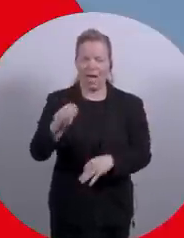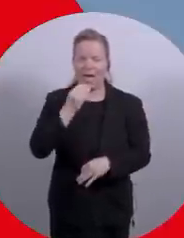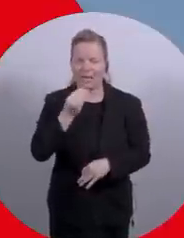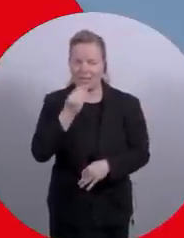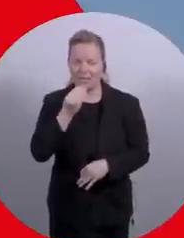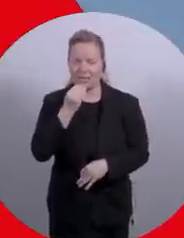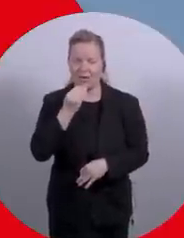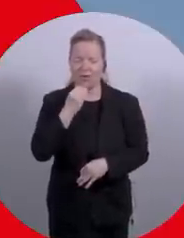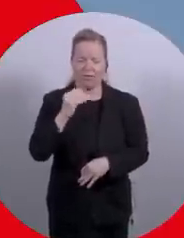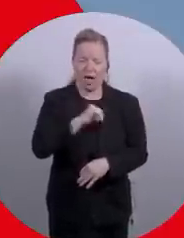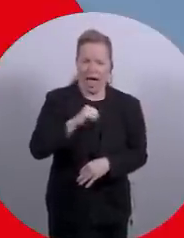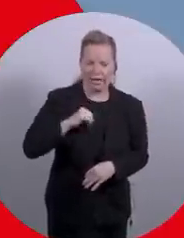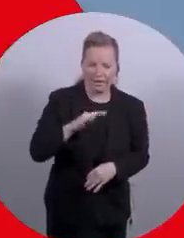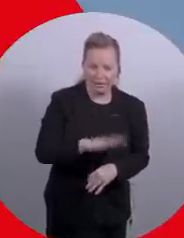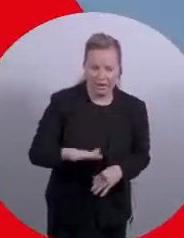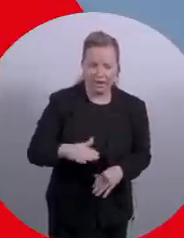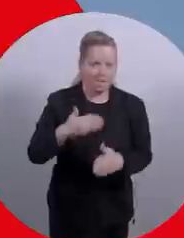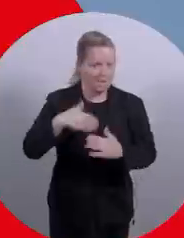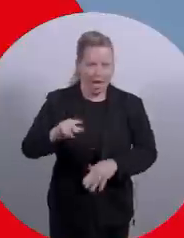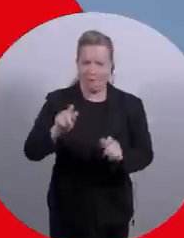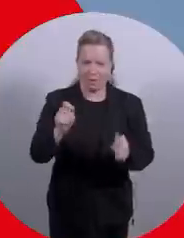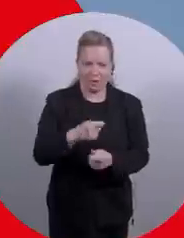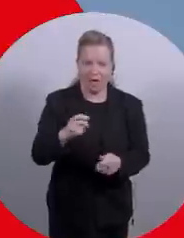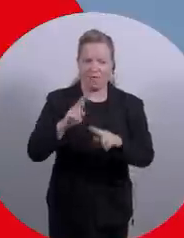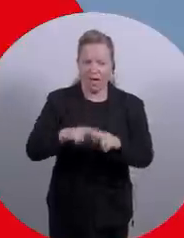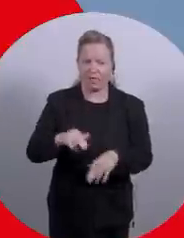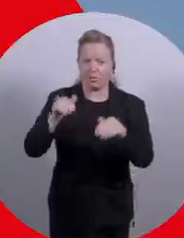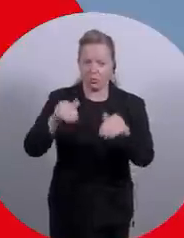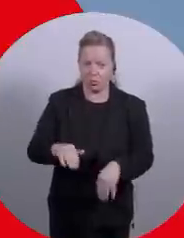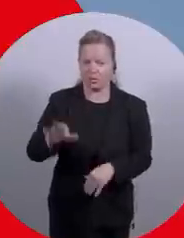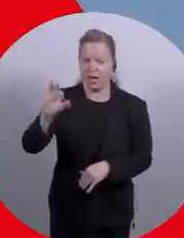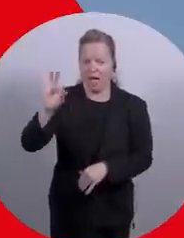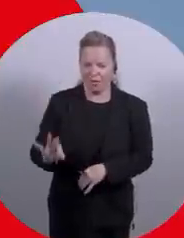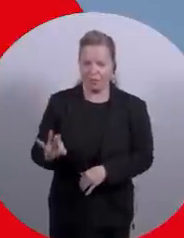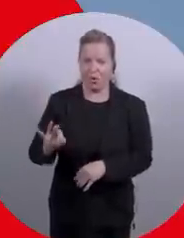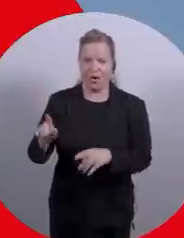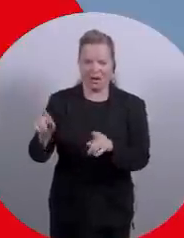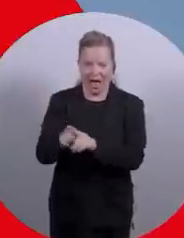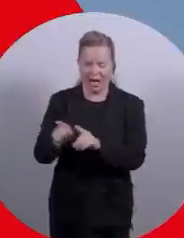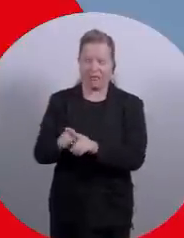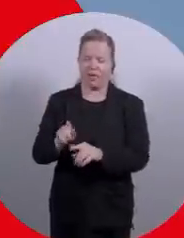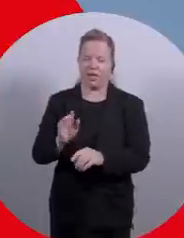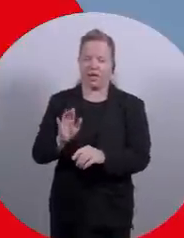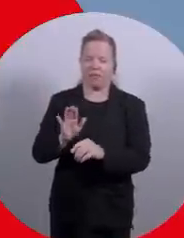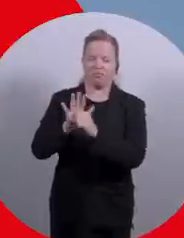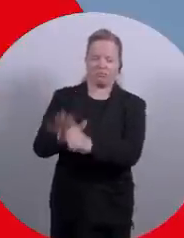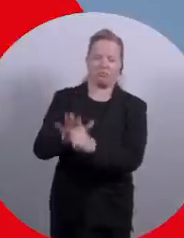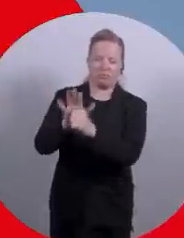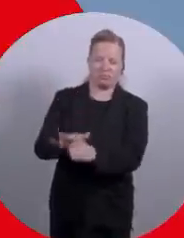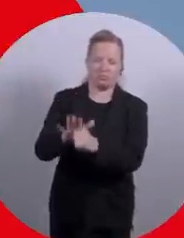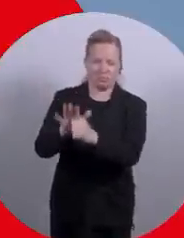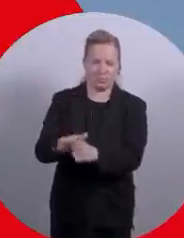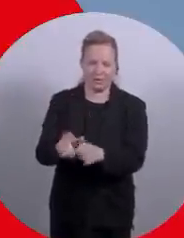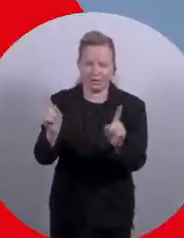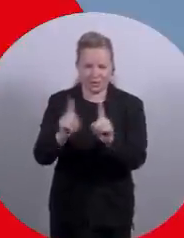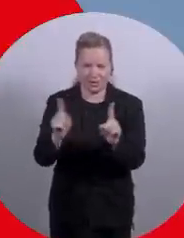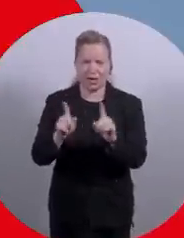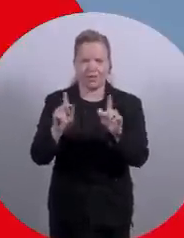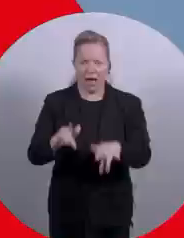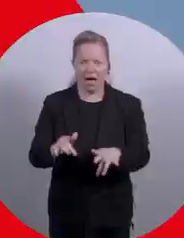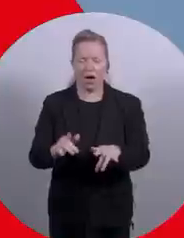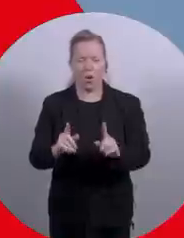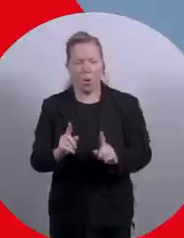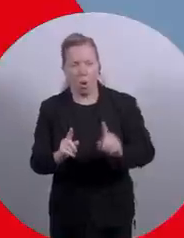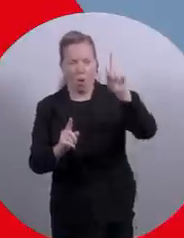oder Ihr Kind mehr gibt man sie glauben sie müssen auch betreten sondern wir müssen Angebot sein dass Sie mit uns gemeinsam auch nach oben